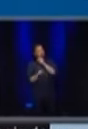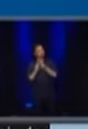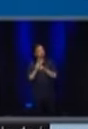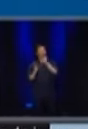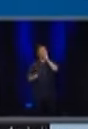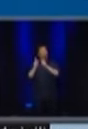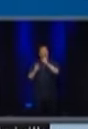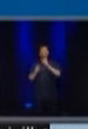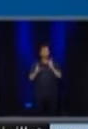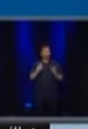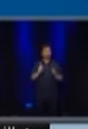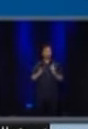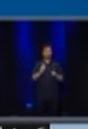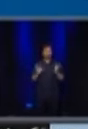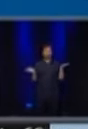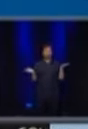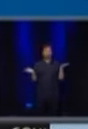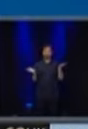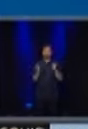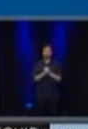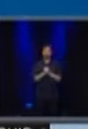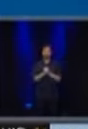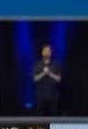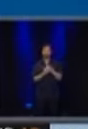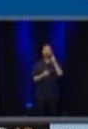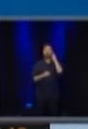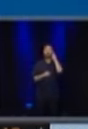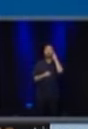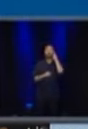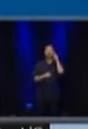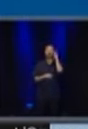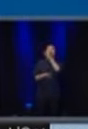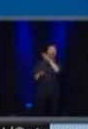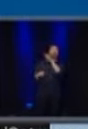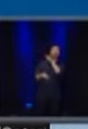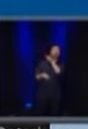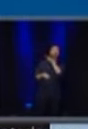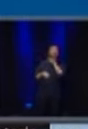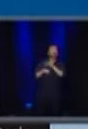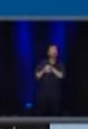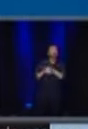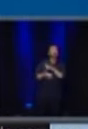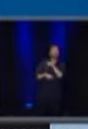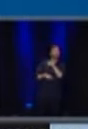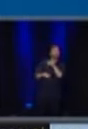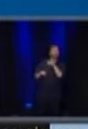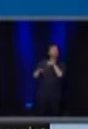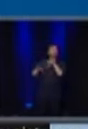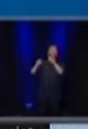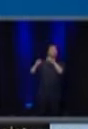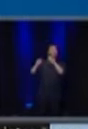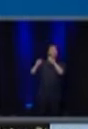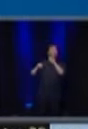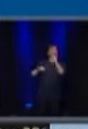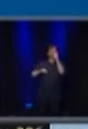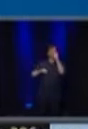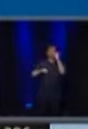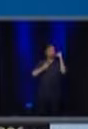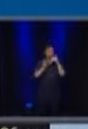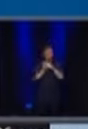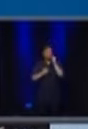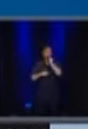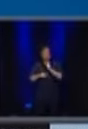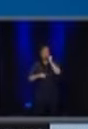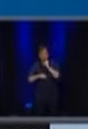l'exemple de la Grande-Bretagne. Plus de 10 000 cas par jour, mais très peu de décès. Donc, il faut aussi tenir compte de